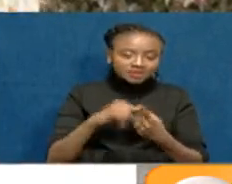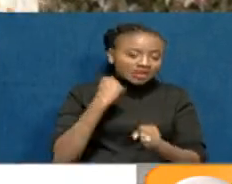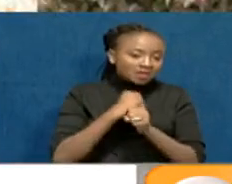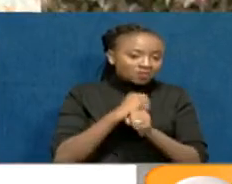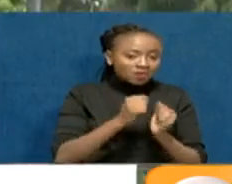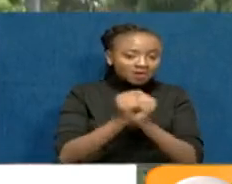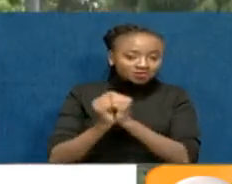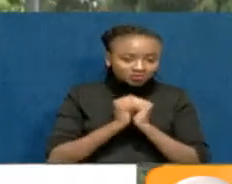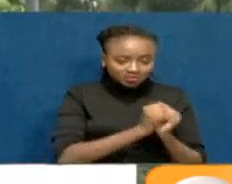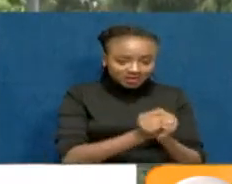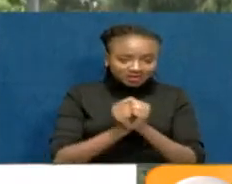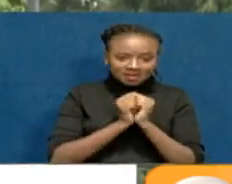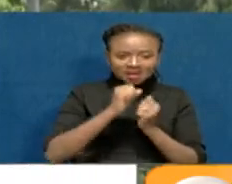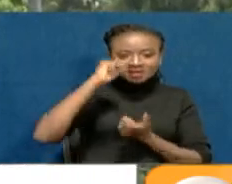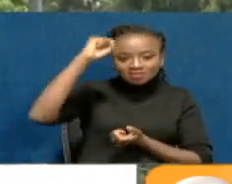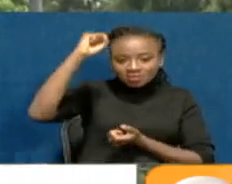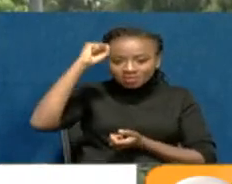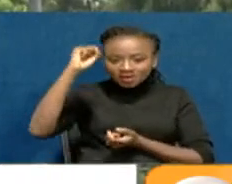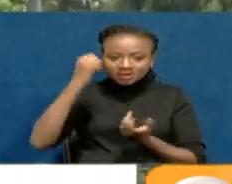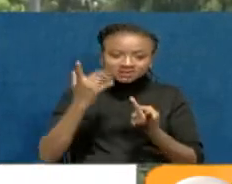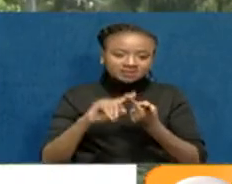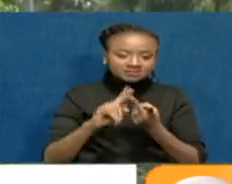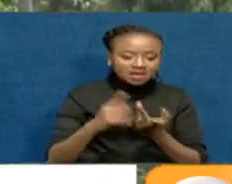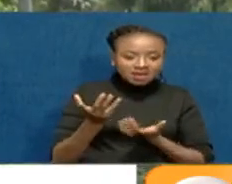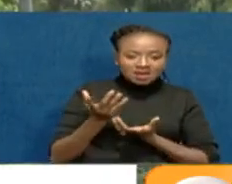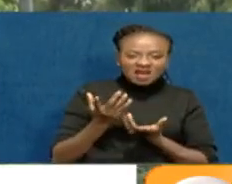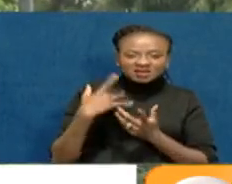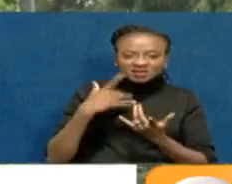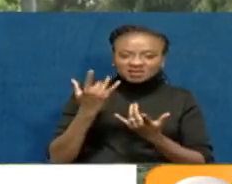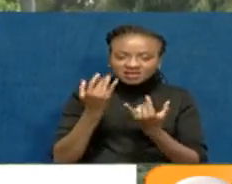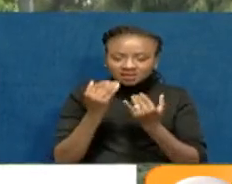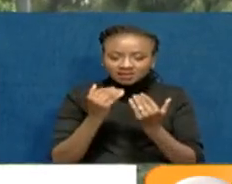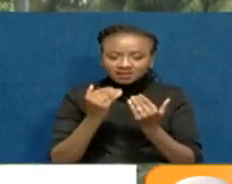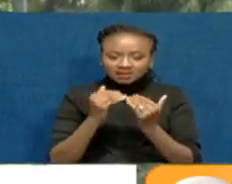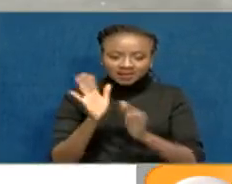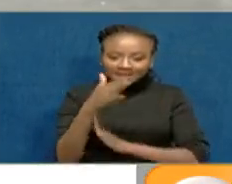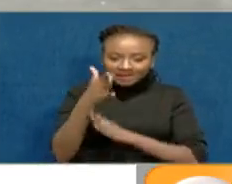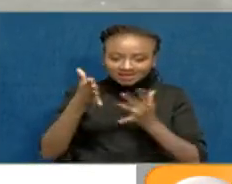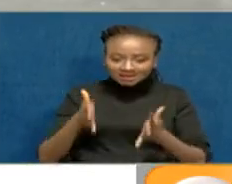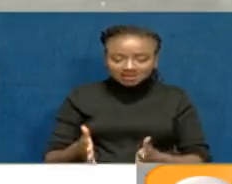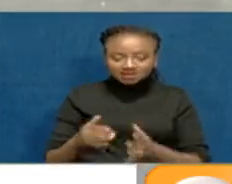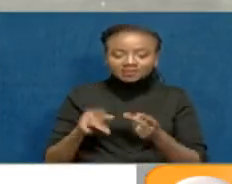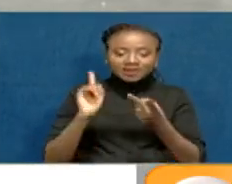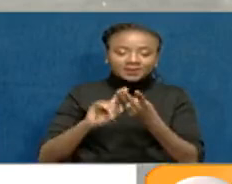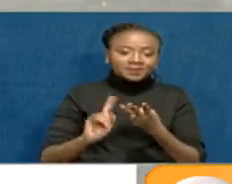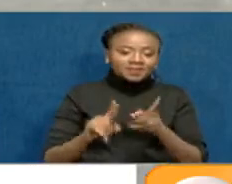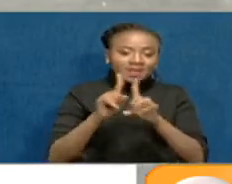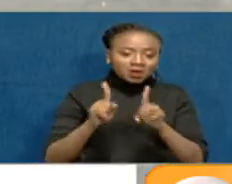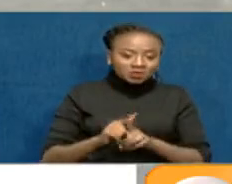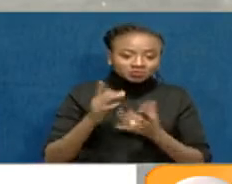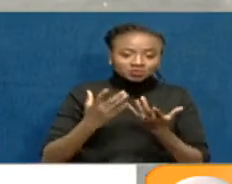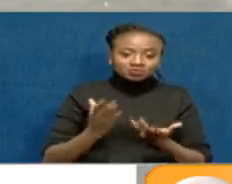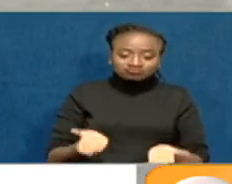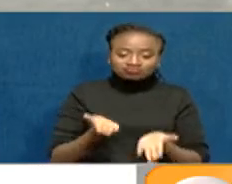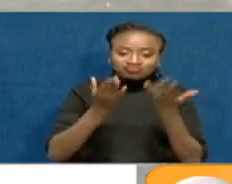wa kisiasa na kibalozi, biashara na uwekezaji pamoja na utalii na kuimarisha haki ya kijinsia. Rais Maada amepangiwa kuwa